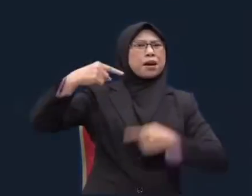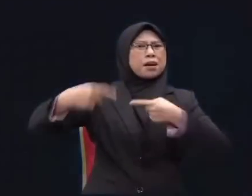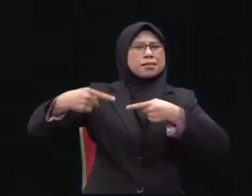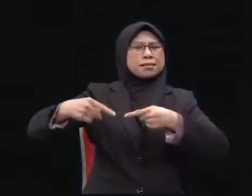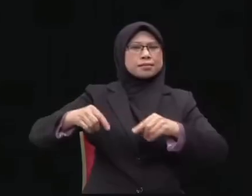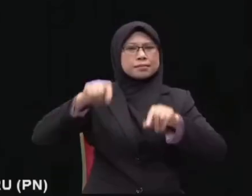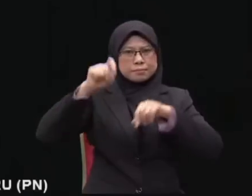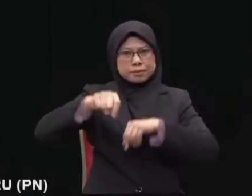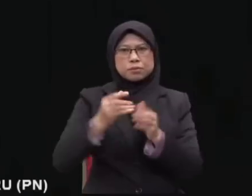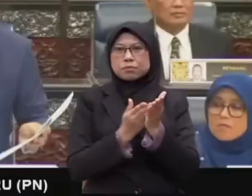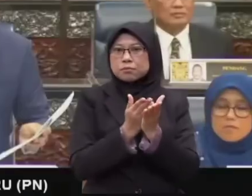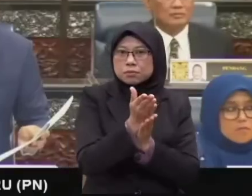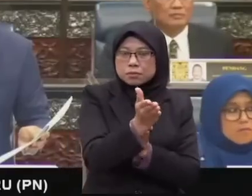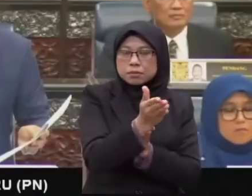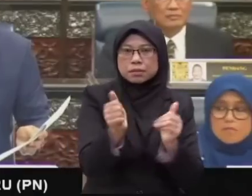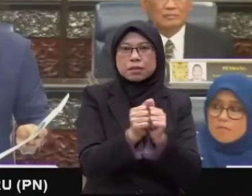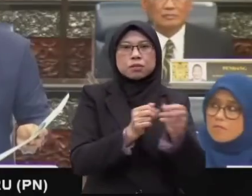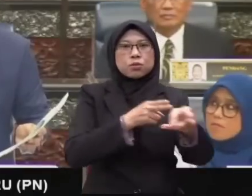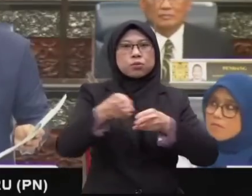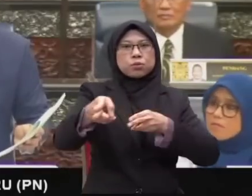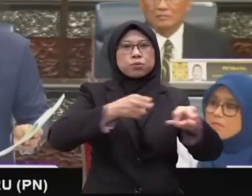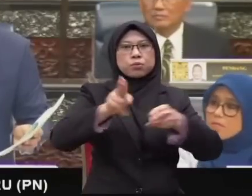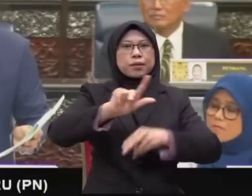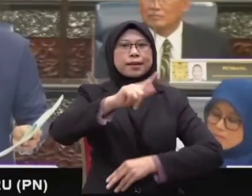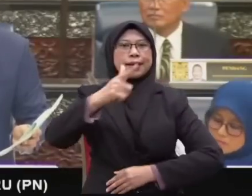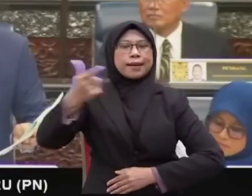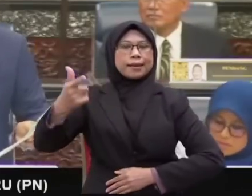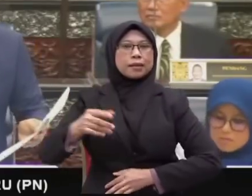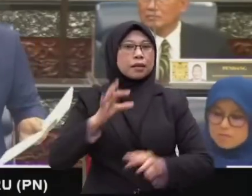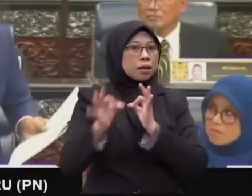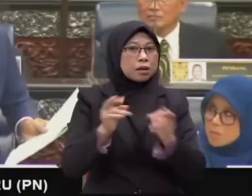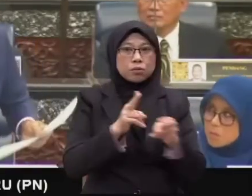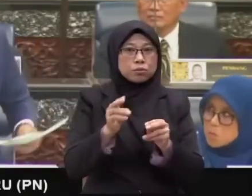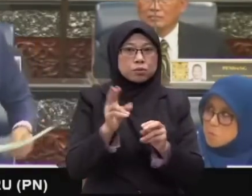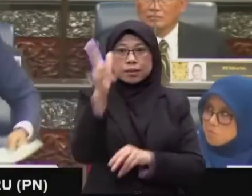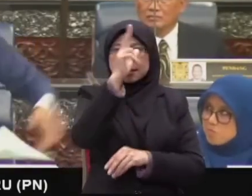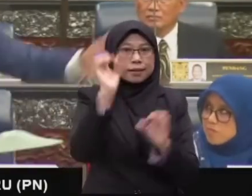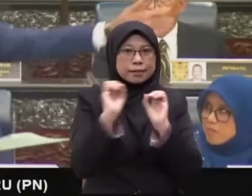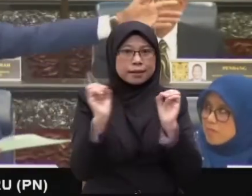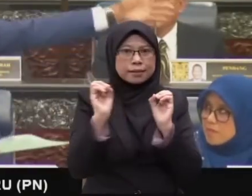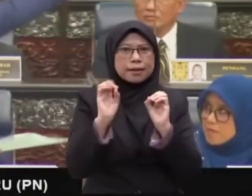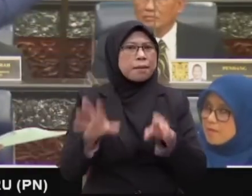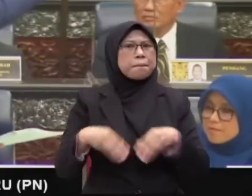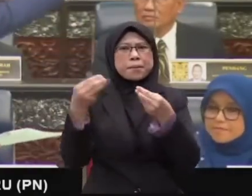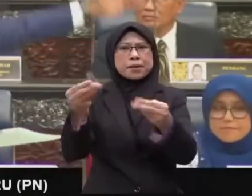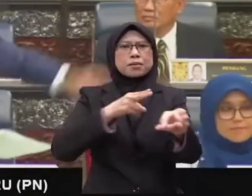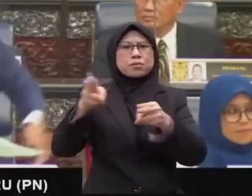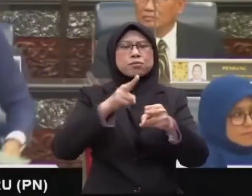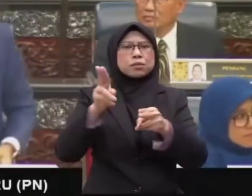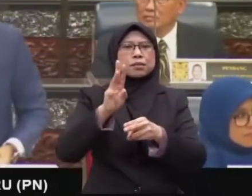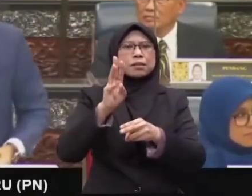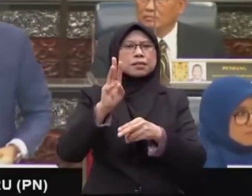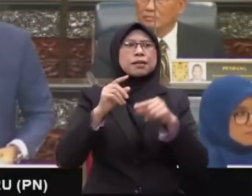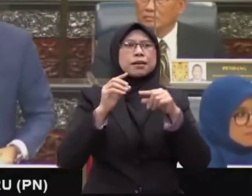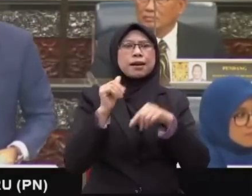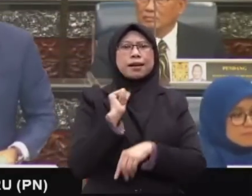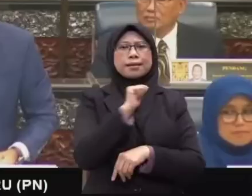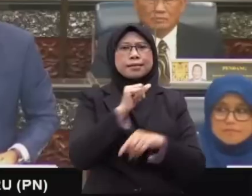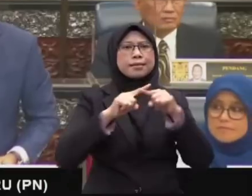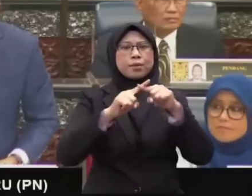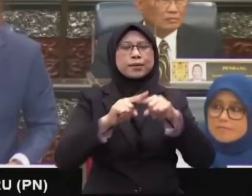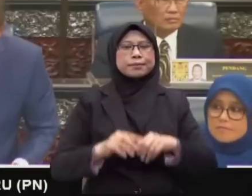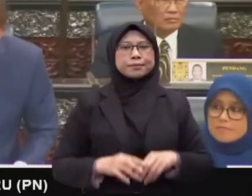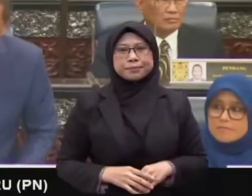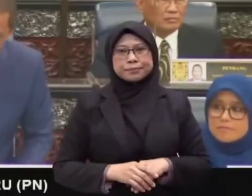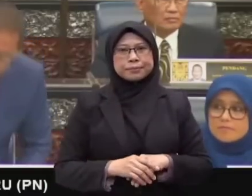boleh teruskan dengan urusan-urusan yang lain. Kalau tak ada urusan kerajaan, bagi urusan ahli-ahli dewan. Tan Sri, banyak